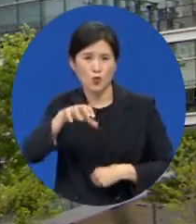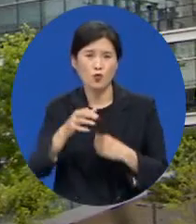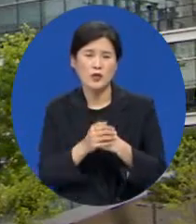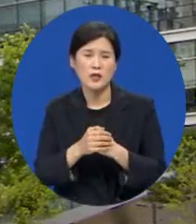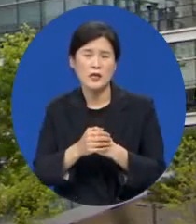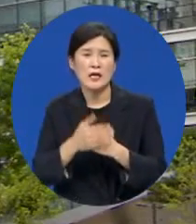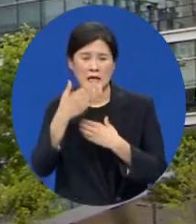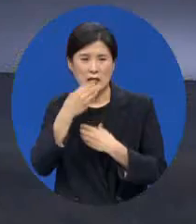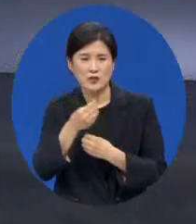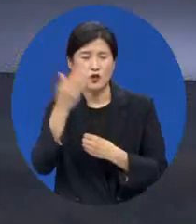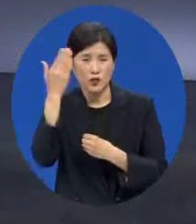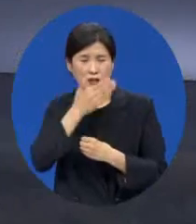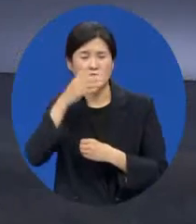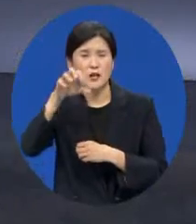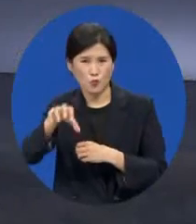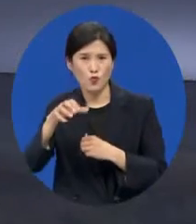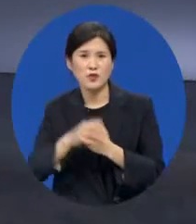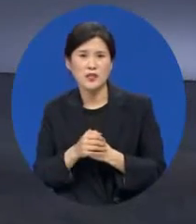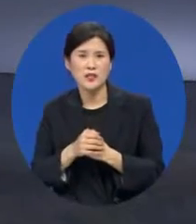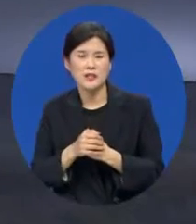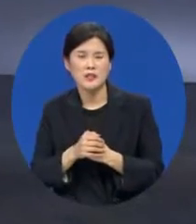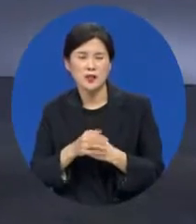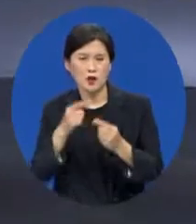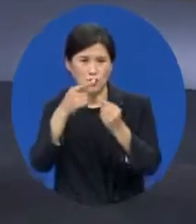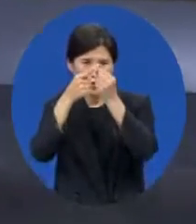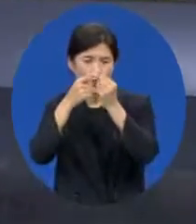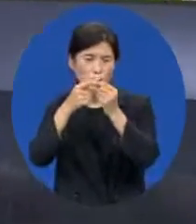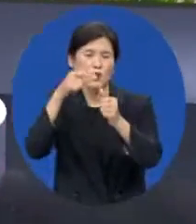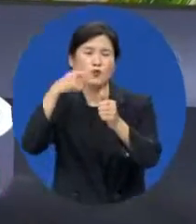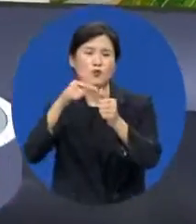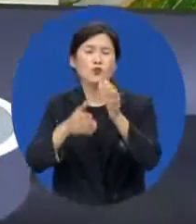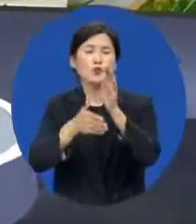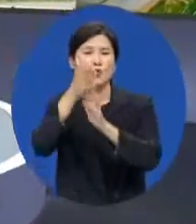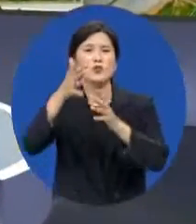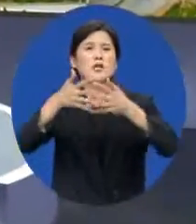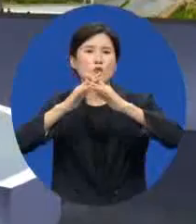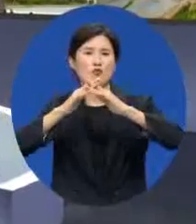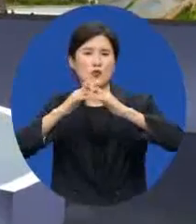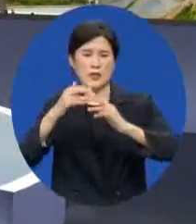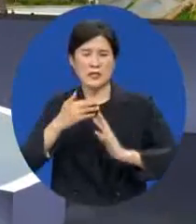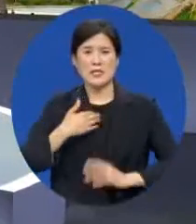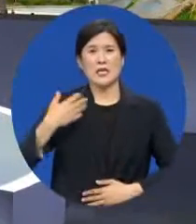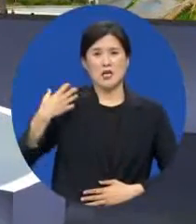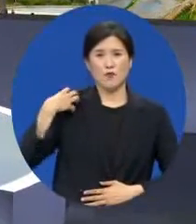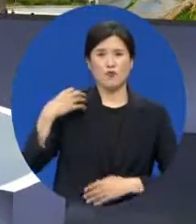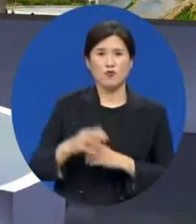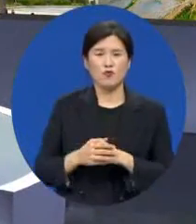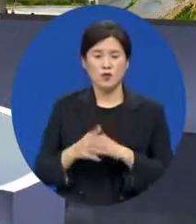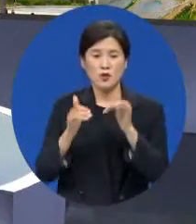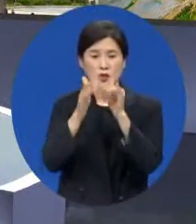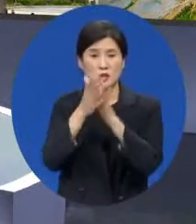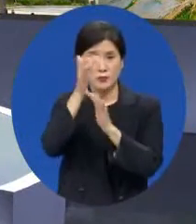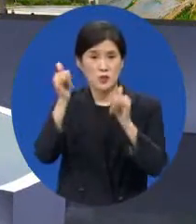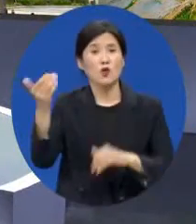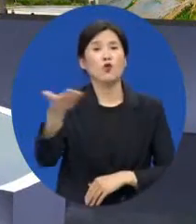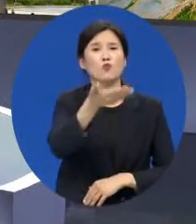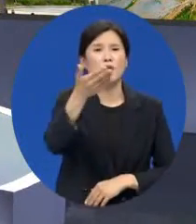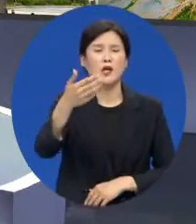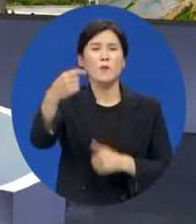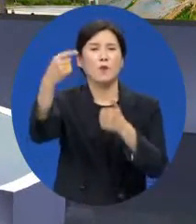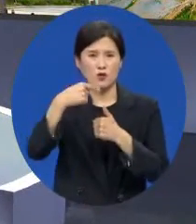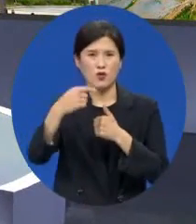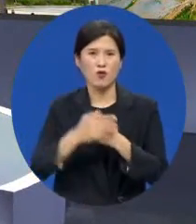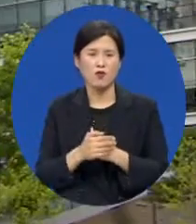안전한 3종 최고의 교육도시 3종을 만드는 것이 교육감은 임무 이며 시민 의 명령입니다